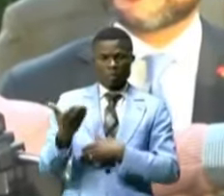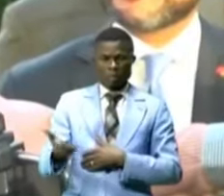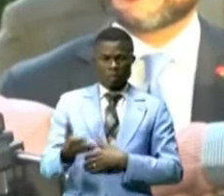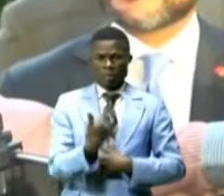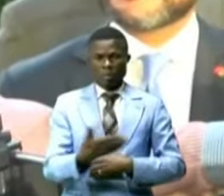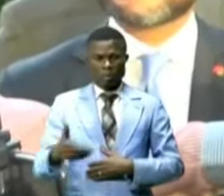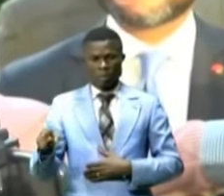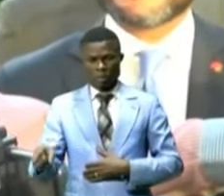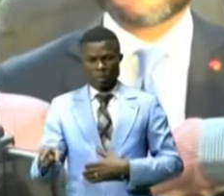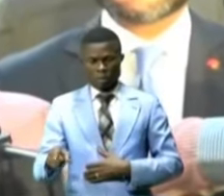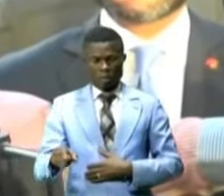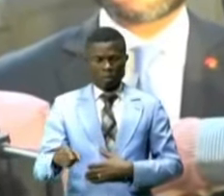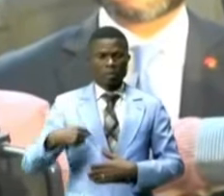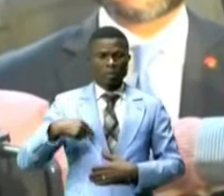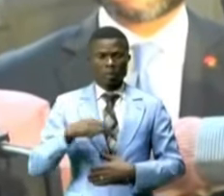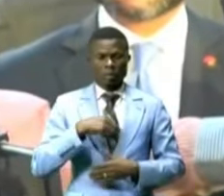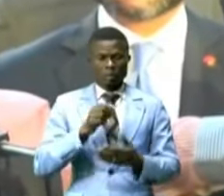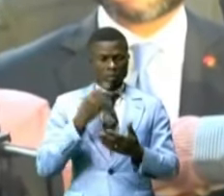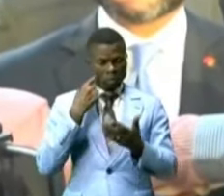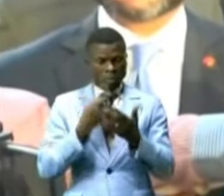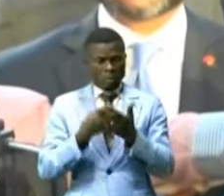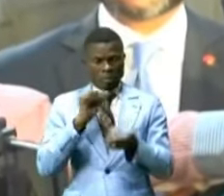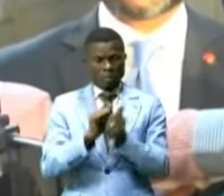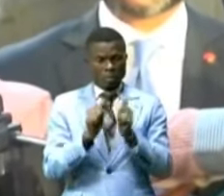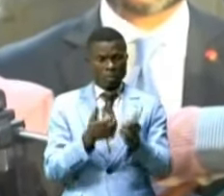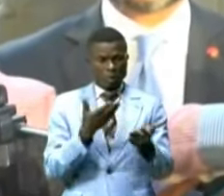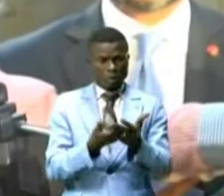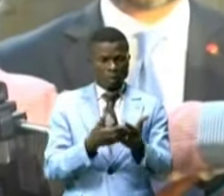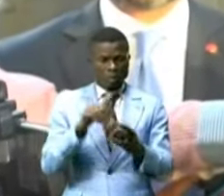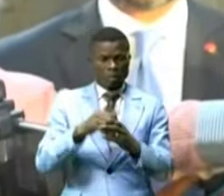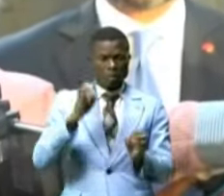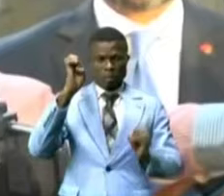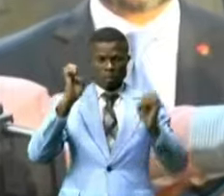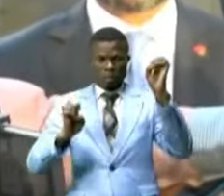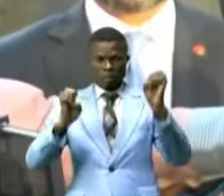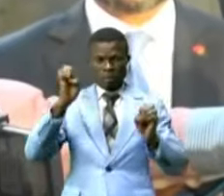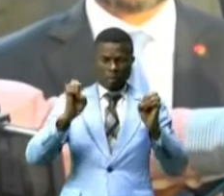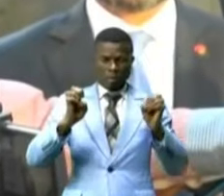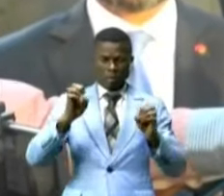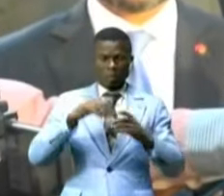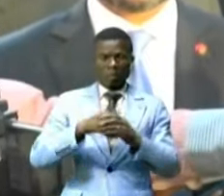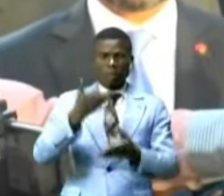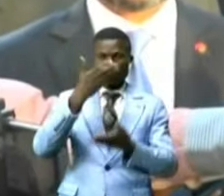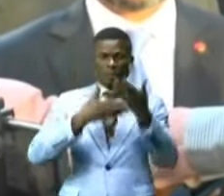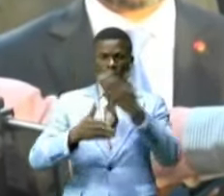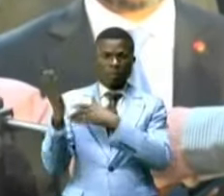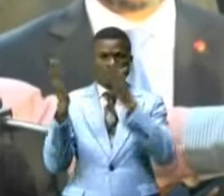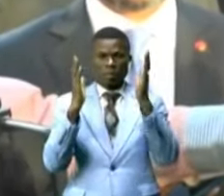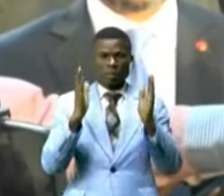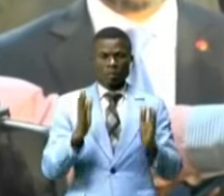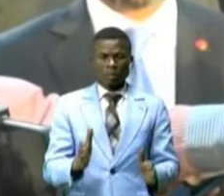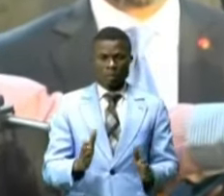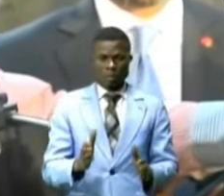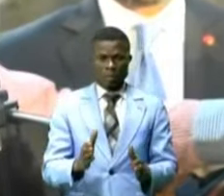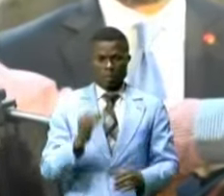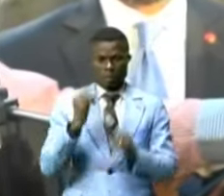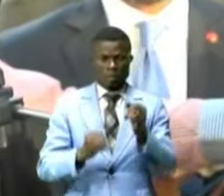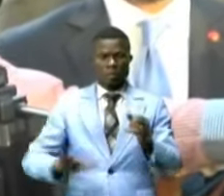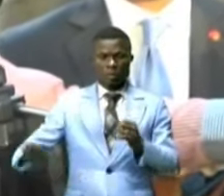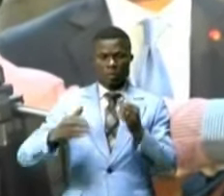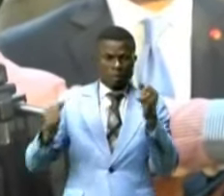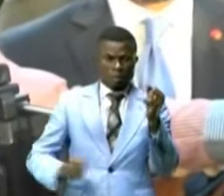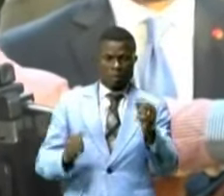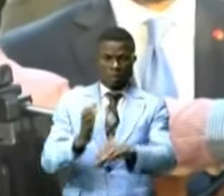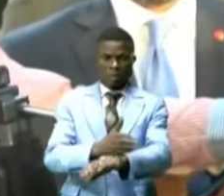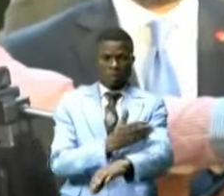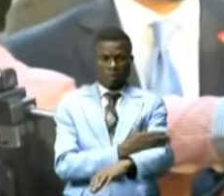noté effectivement qu'il y a un problème au niveau de l'équilibre dans les échanges commerciaux. Si l'Angola a pris de l'avance